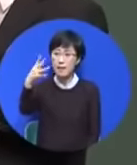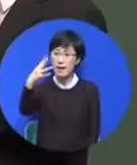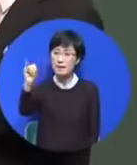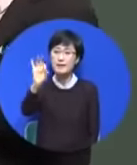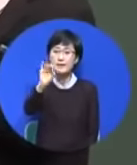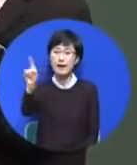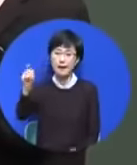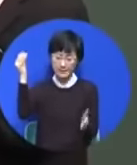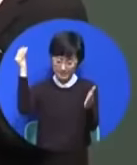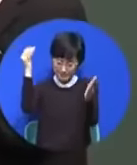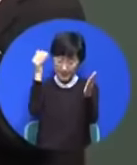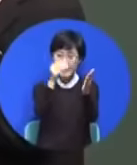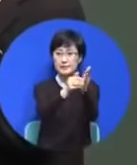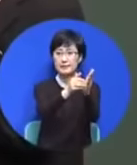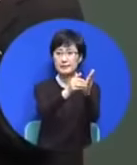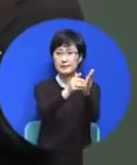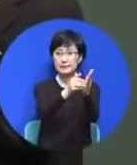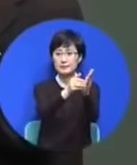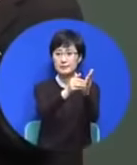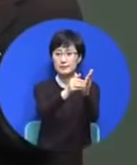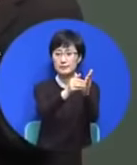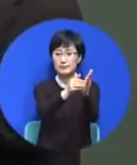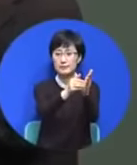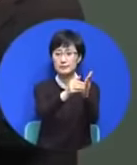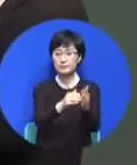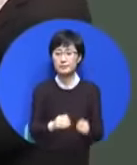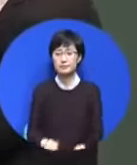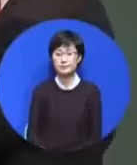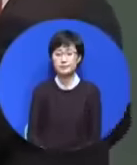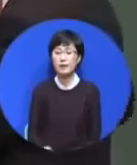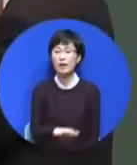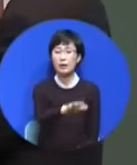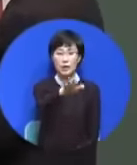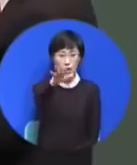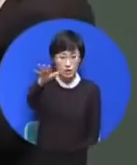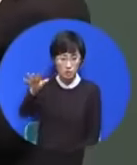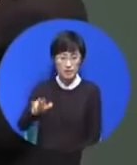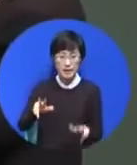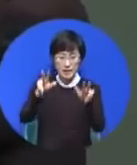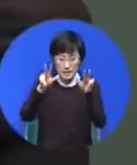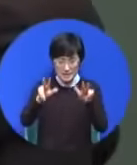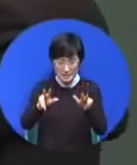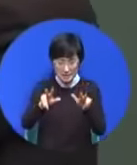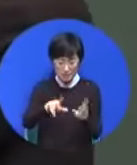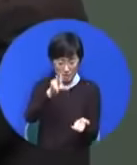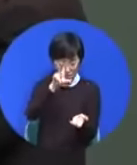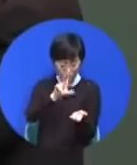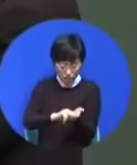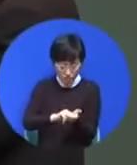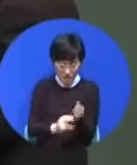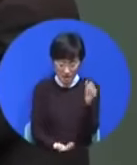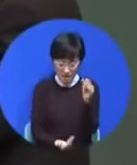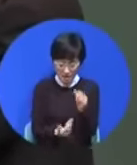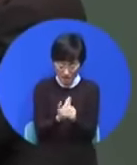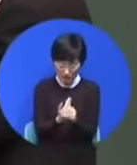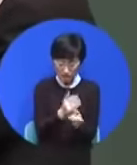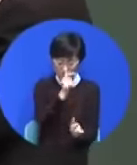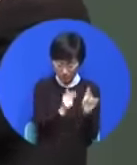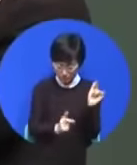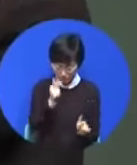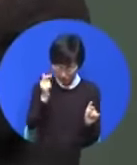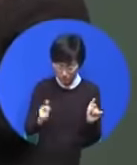사마리아로가 과정을 알고 여러분에게 일어나는 문제 많은 핍박은